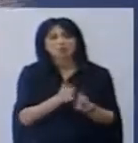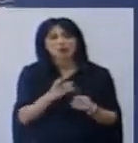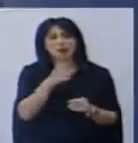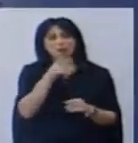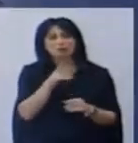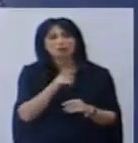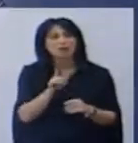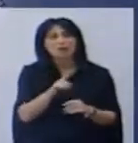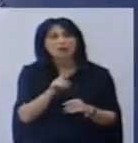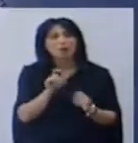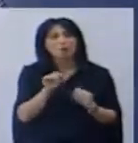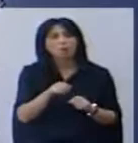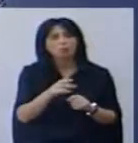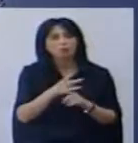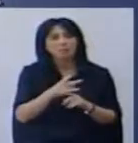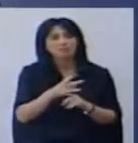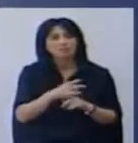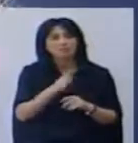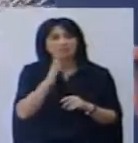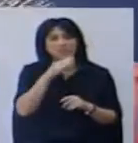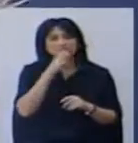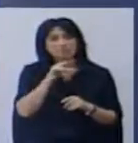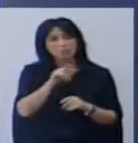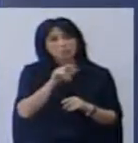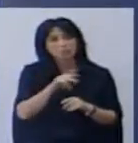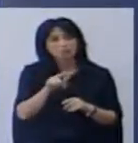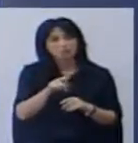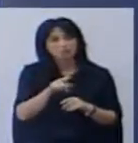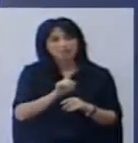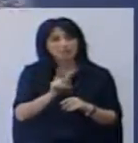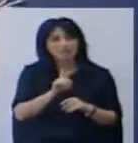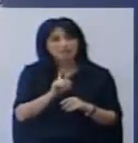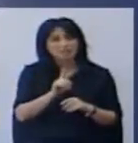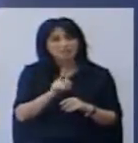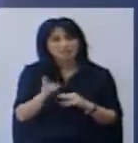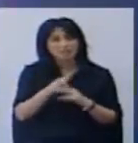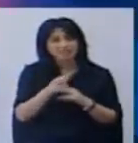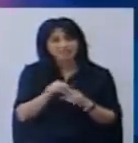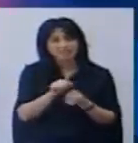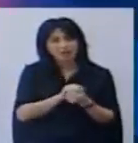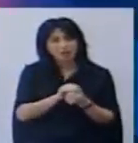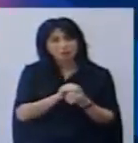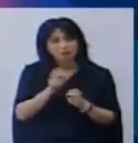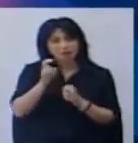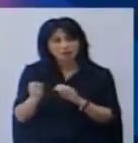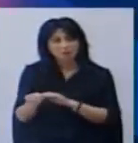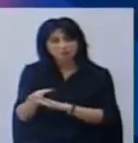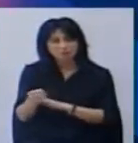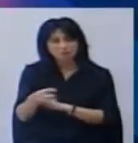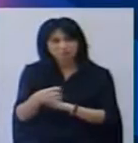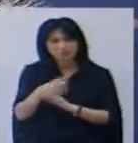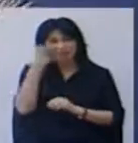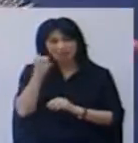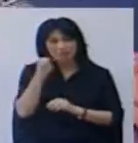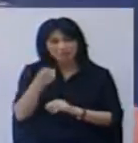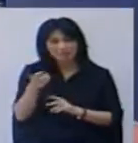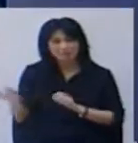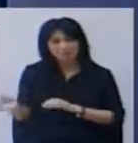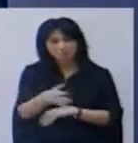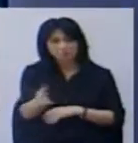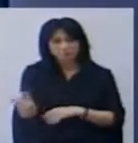რა უფრო აზიანებს ფოთის წყლებს, ის რასაც თევზის გადამამუშავებელი ქარხნები ნაგავს და თავის